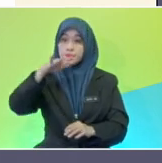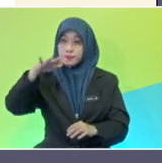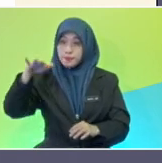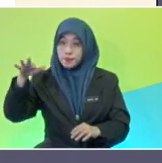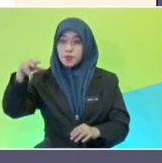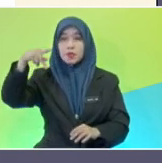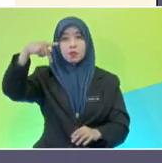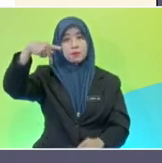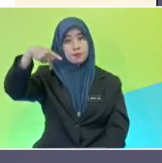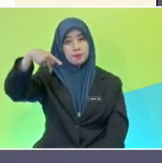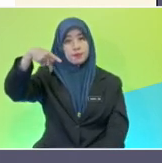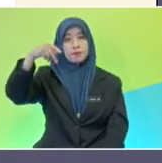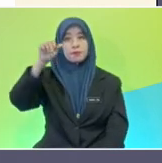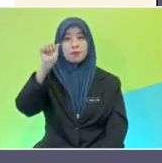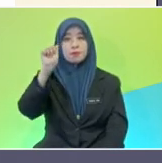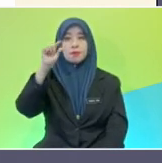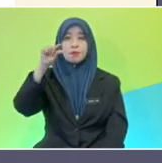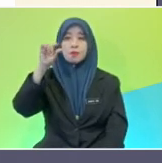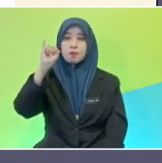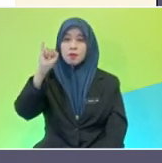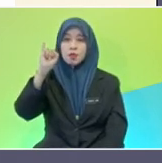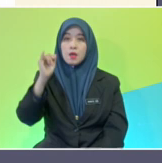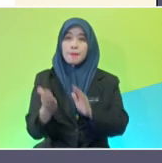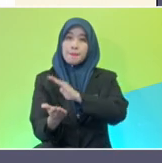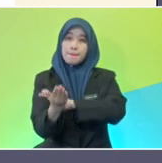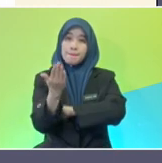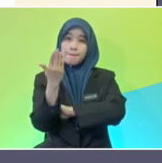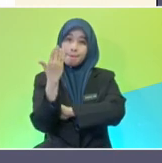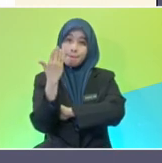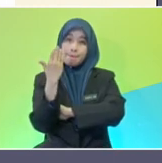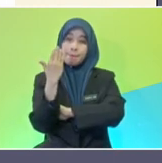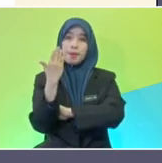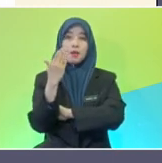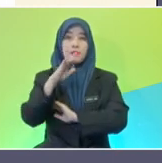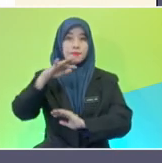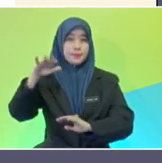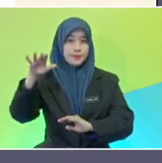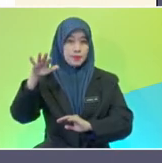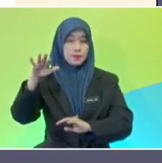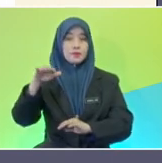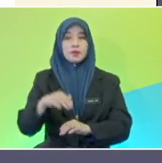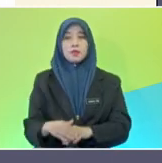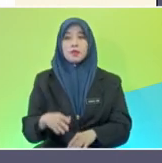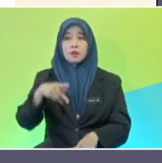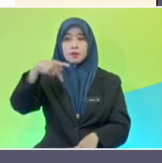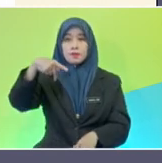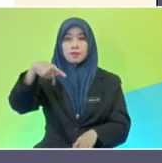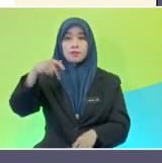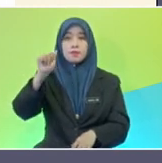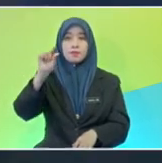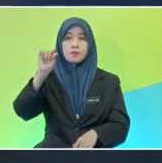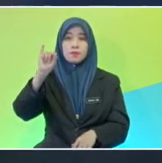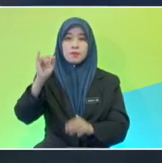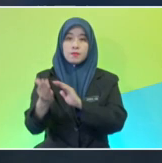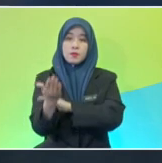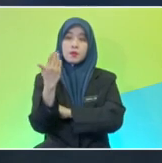P A G I. Pagi. Betul. Pagi. Apa lagi aktiviti